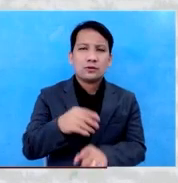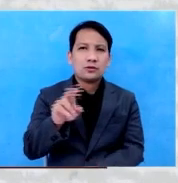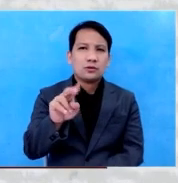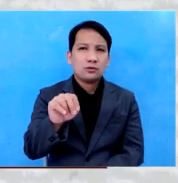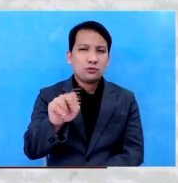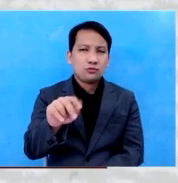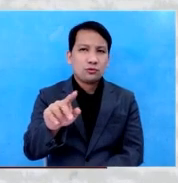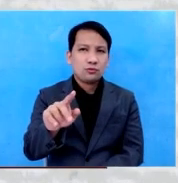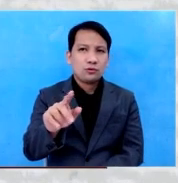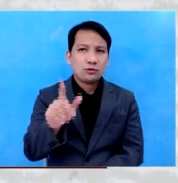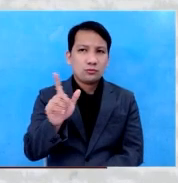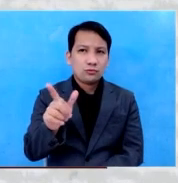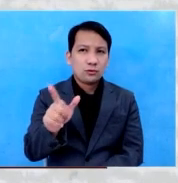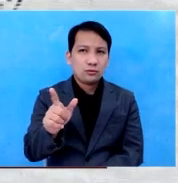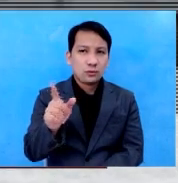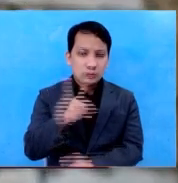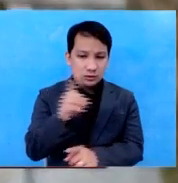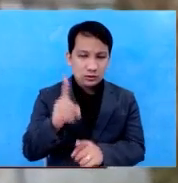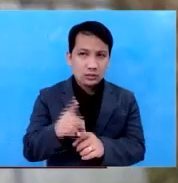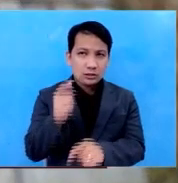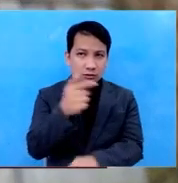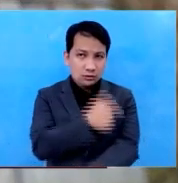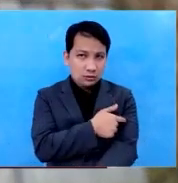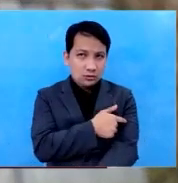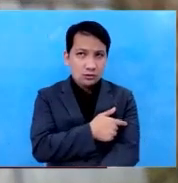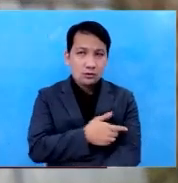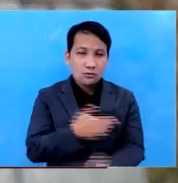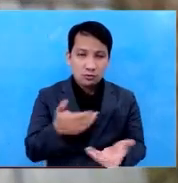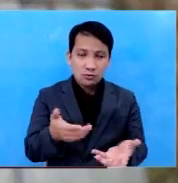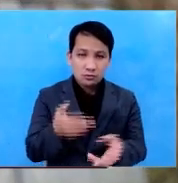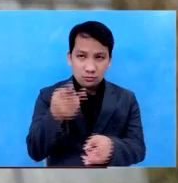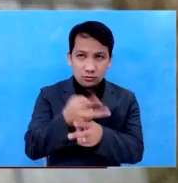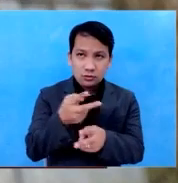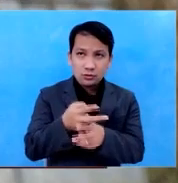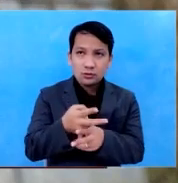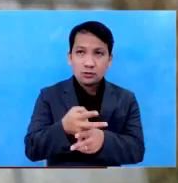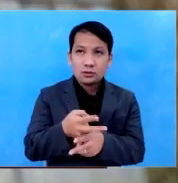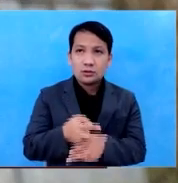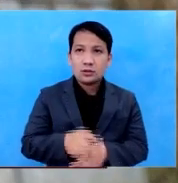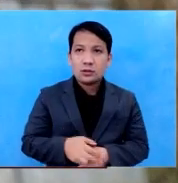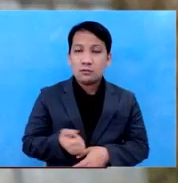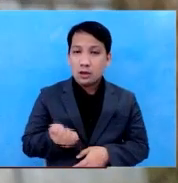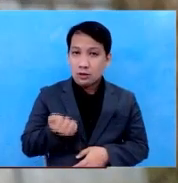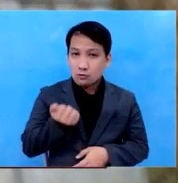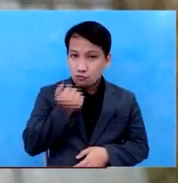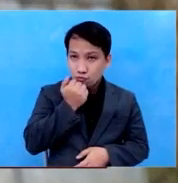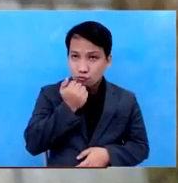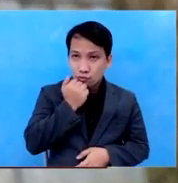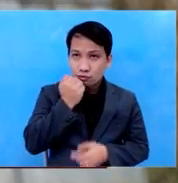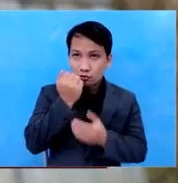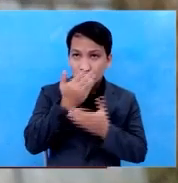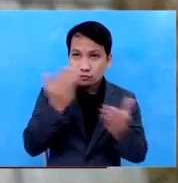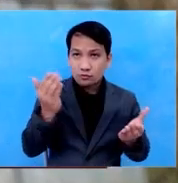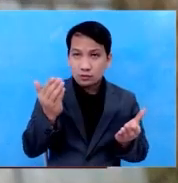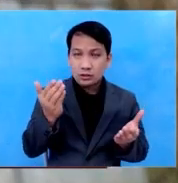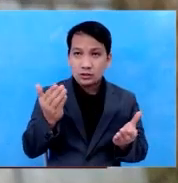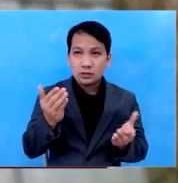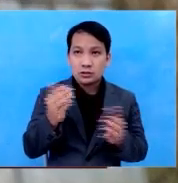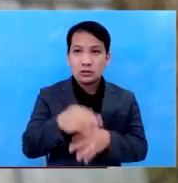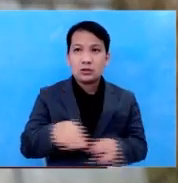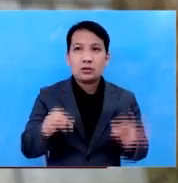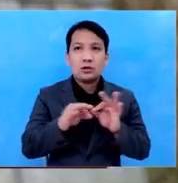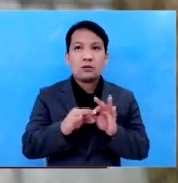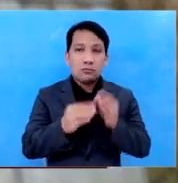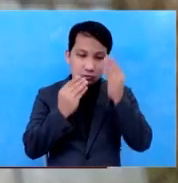2021 ang petsa ng kanyang bakuna. Kaya po mga kapatid, kung may bahid ng misinformation or disinformation ang mga